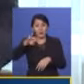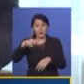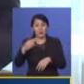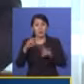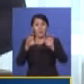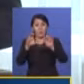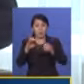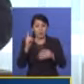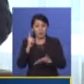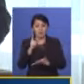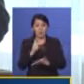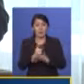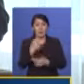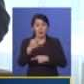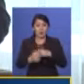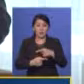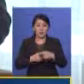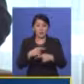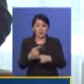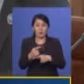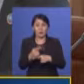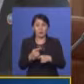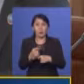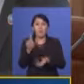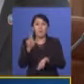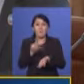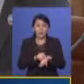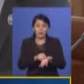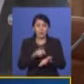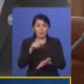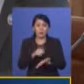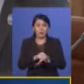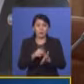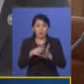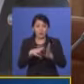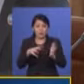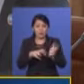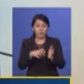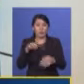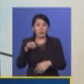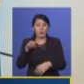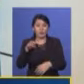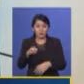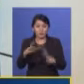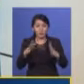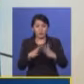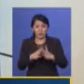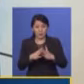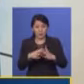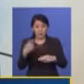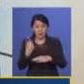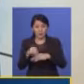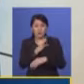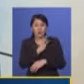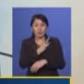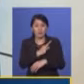әзірлеуге тапсырма беріп, келер жылы бірыңғай жинақтаушы зейнетақы қорының 700 мың салымшысына жинақтарын баспана сатып алуға жұмсауға